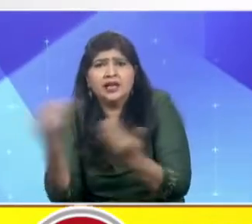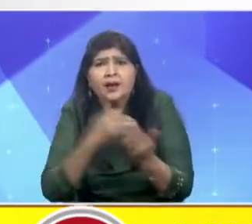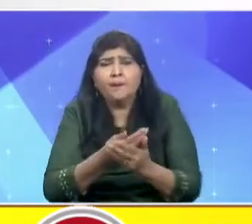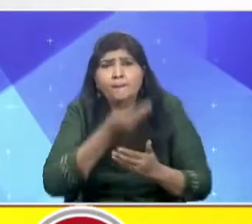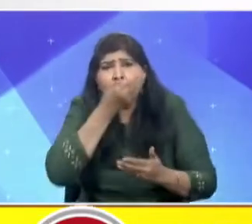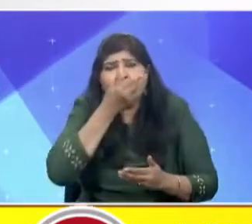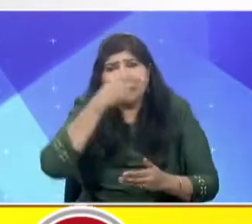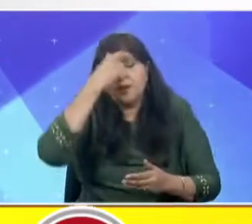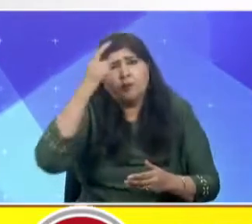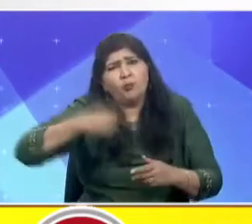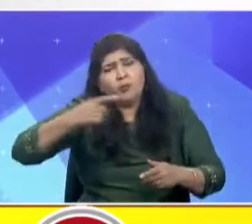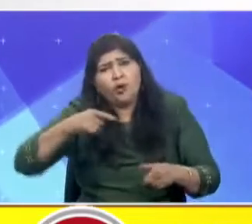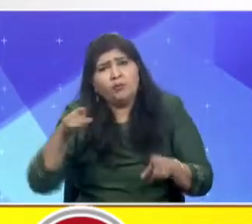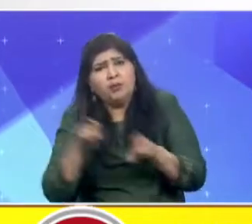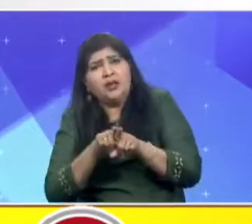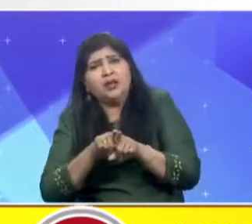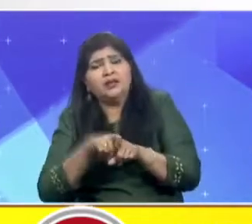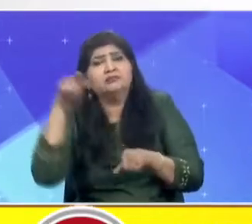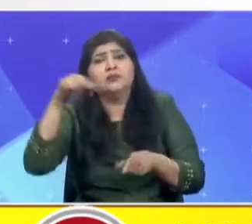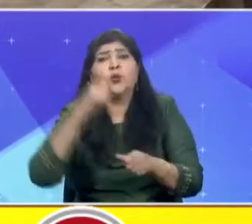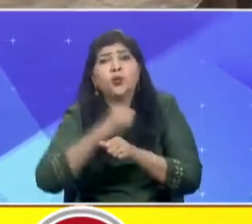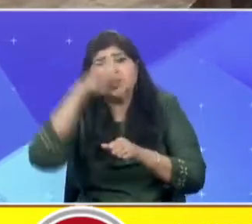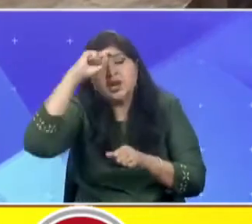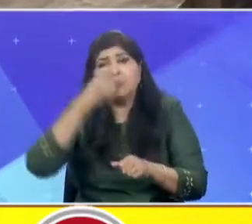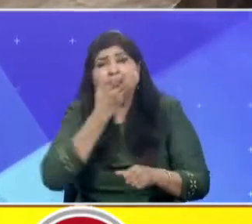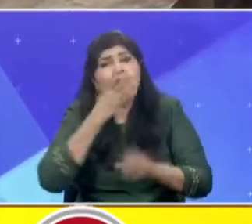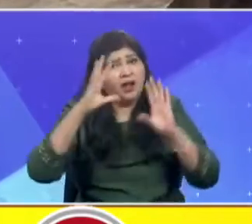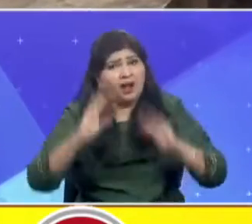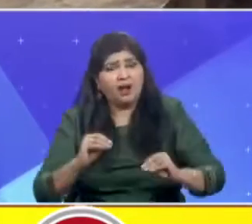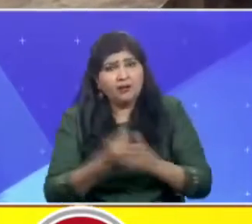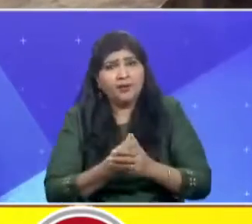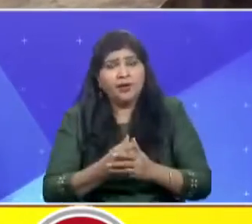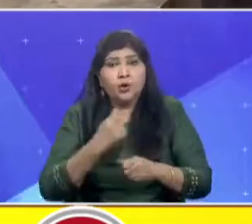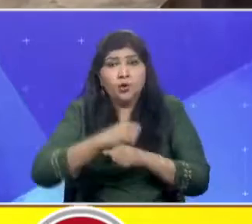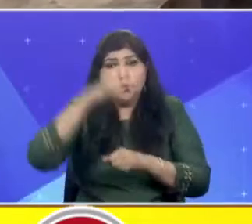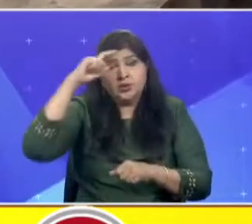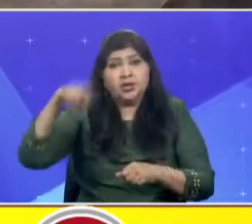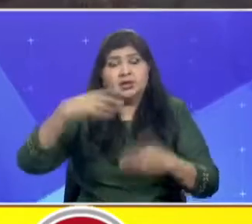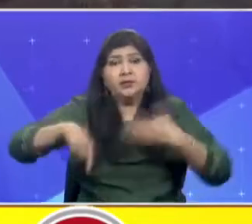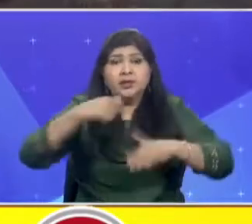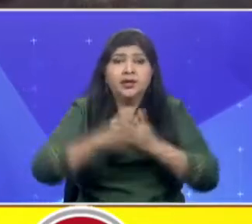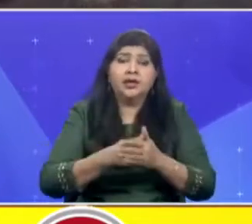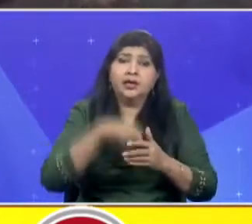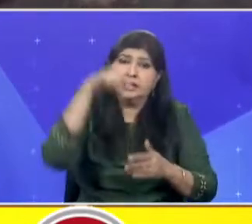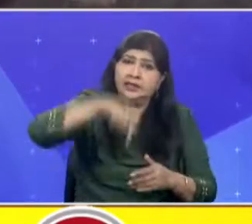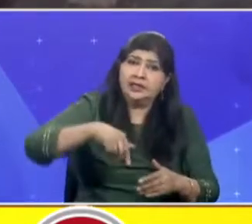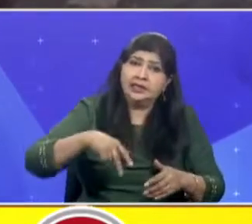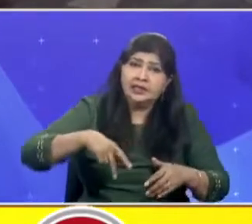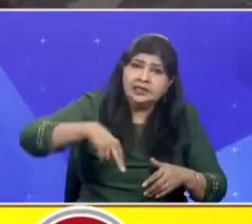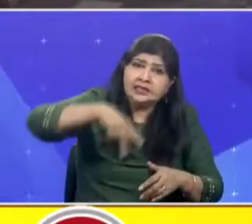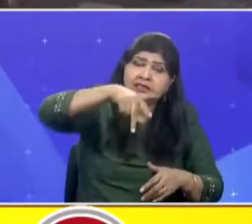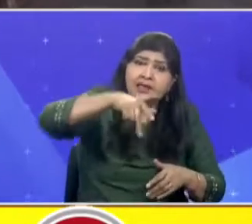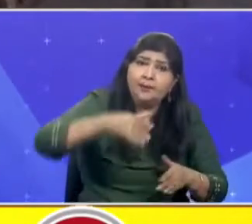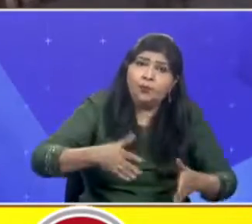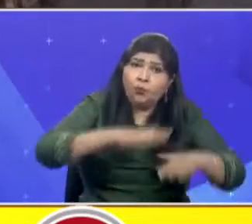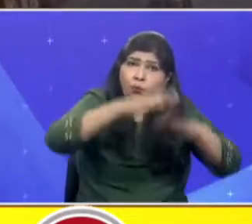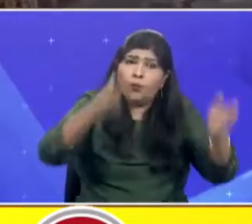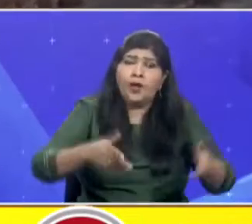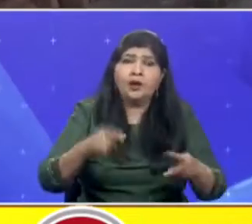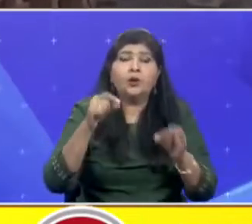जहां पानी की हमेशा बहुत कमी रही है। गुजरात में इन स्टेप वेल्स को वाव कहते